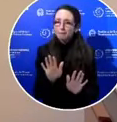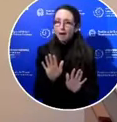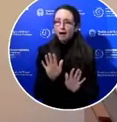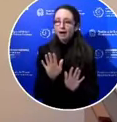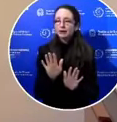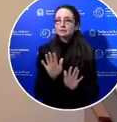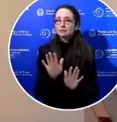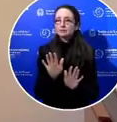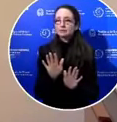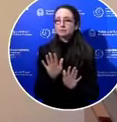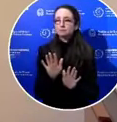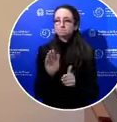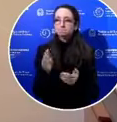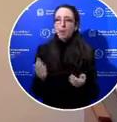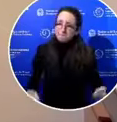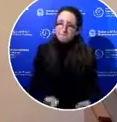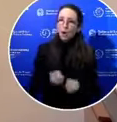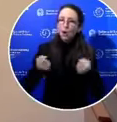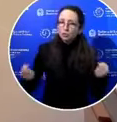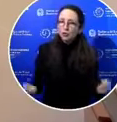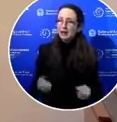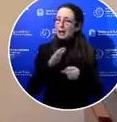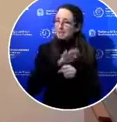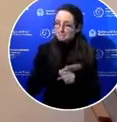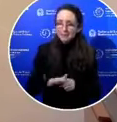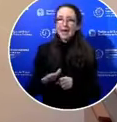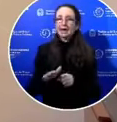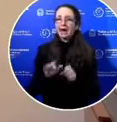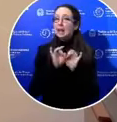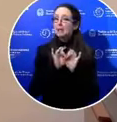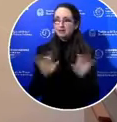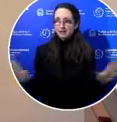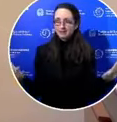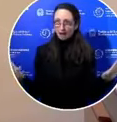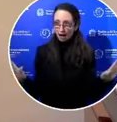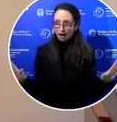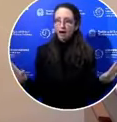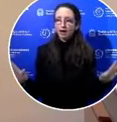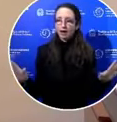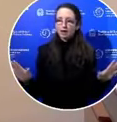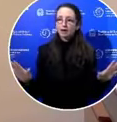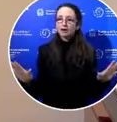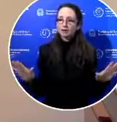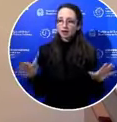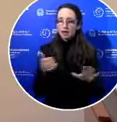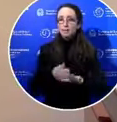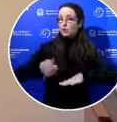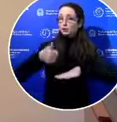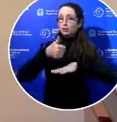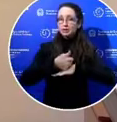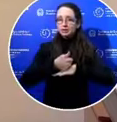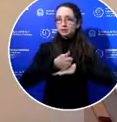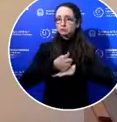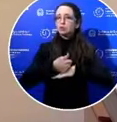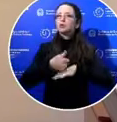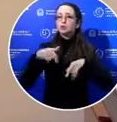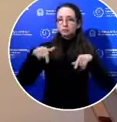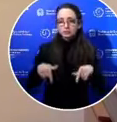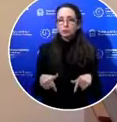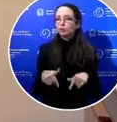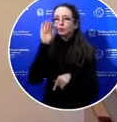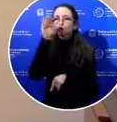loro piena libertà e un loro pieno protagonismo nel tempo che oggi stiamo vivendo e nel futuro che stiamo oggi